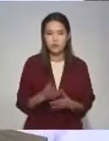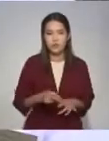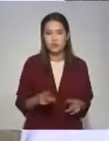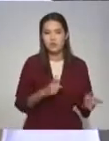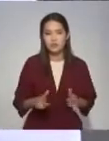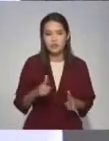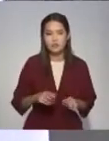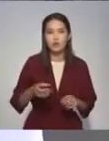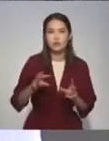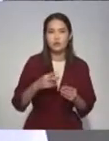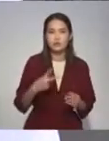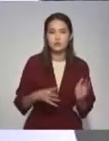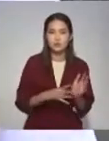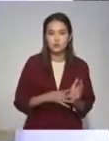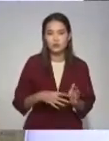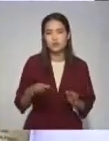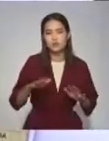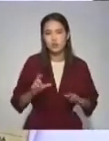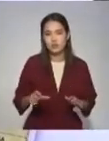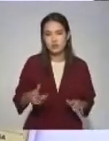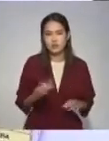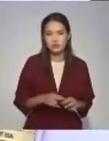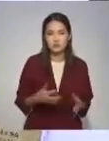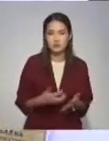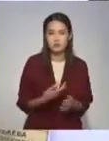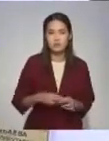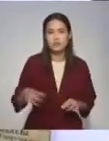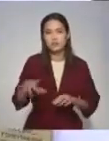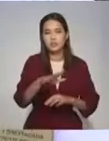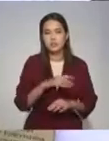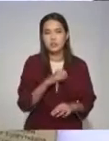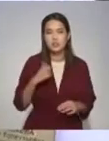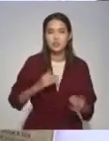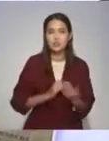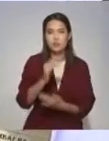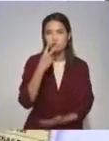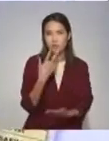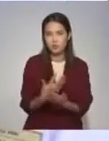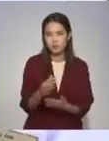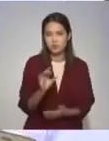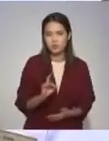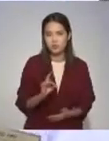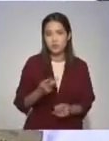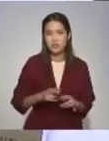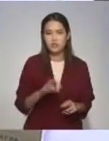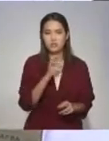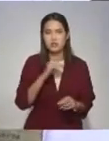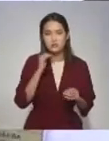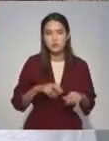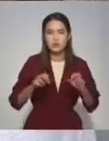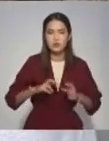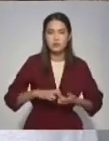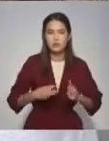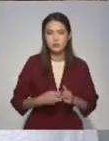айда 29 мың адам осы мекемеден өтті. Бұл республика бойынша ең жоғарғы көрсеткіш. Сондықтан орын саны бойынша проблема